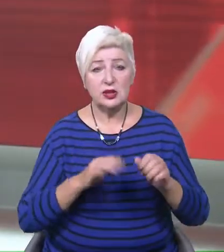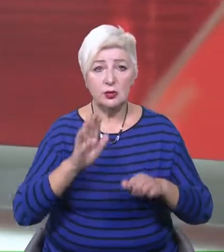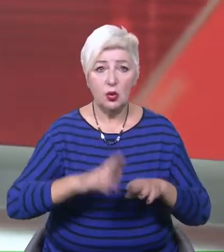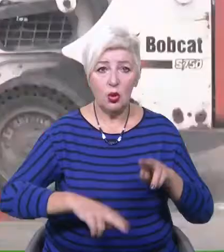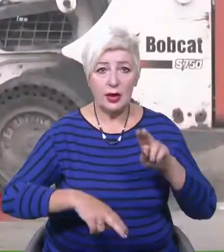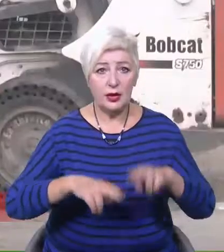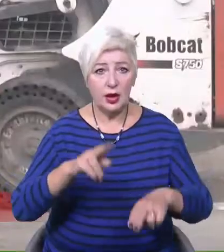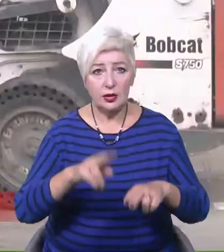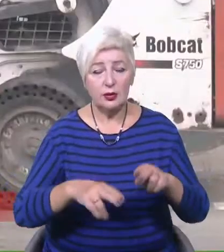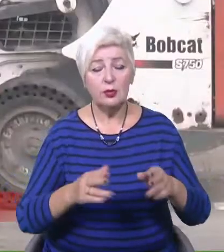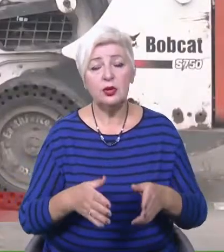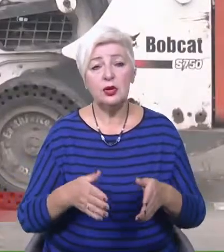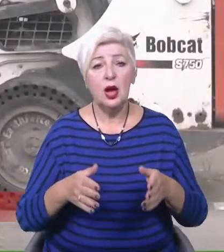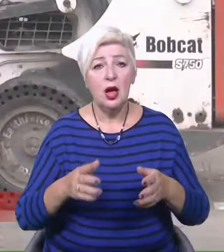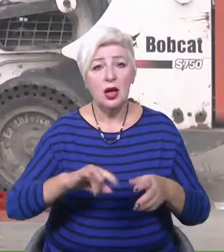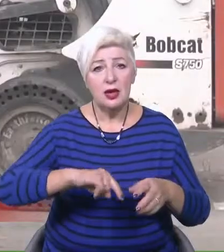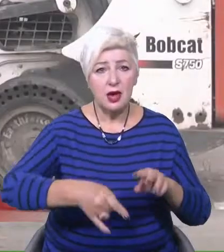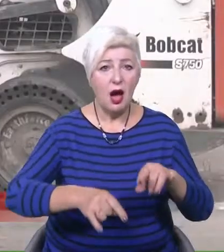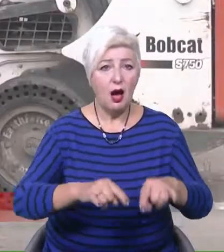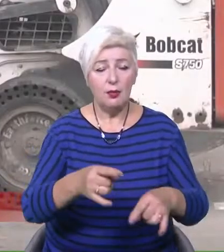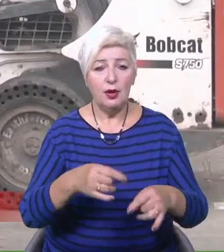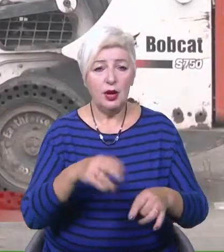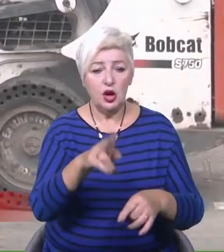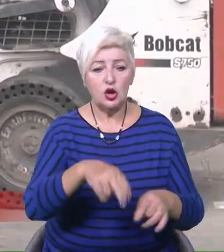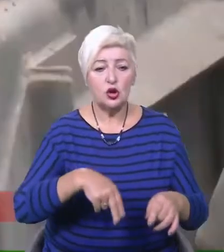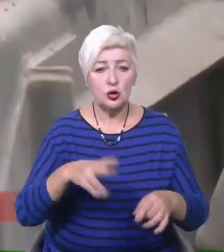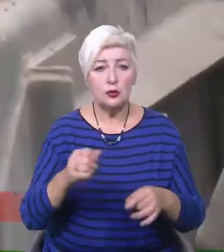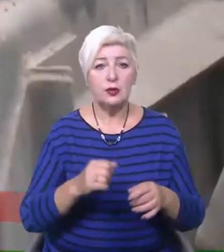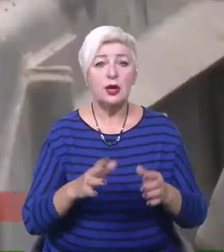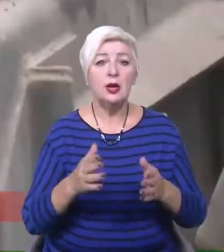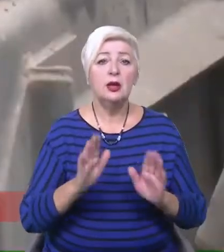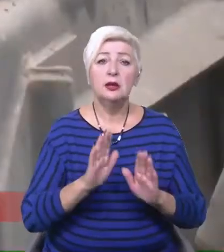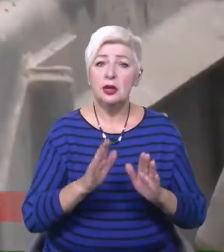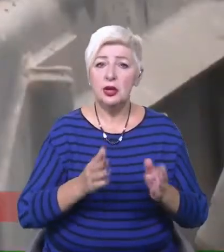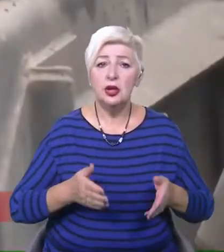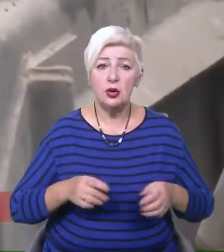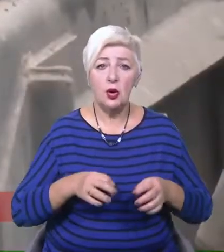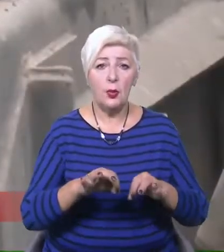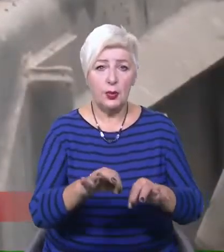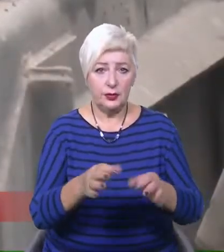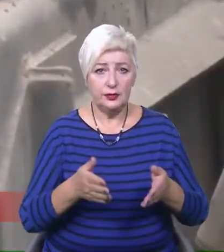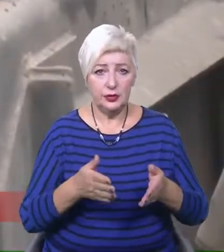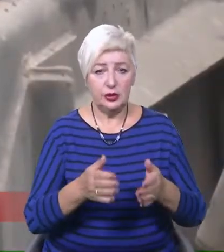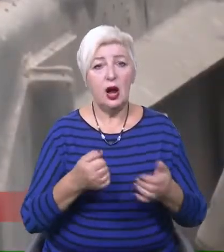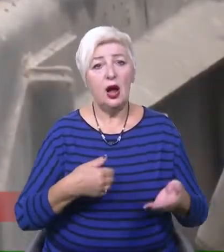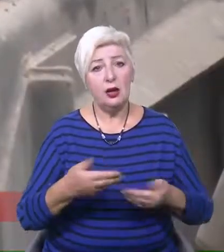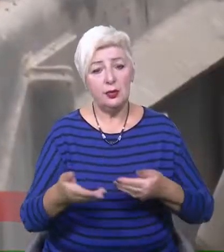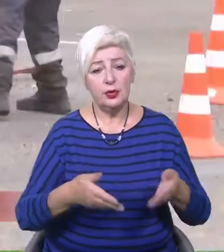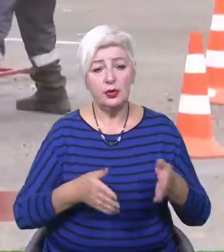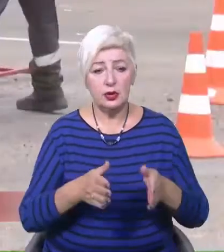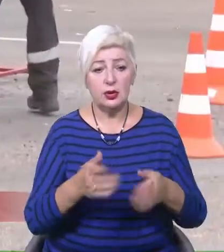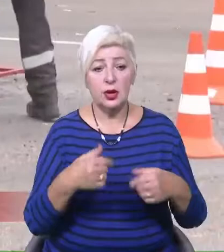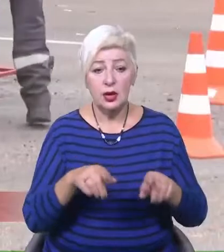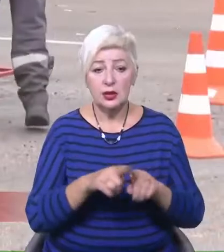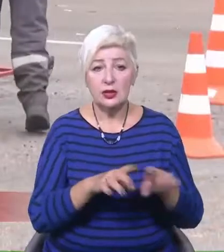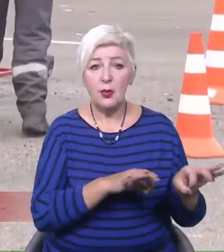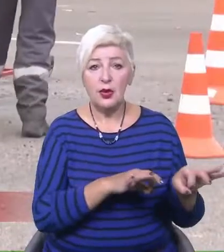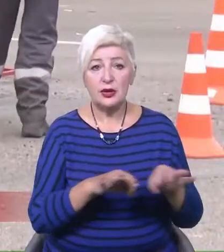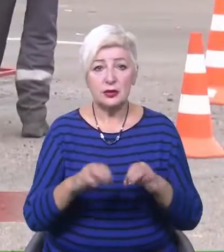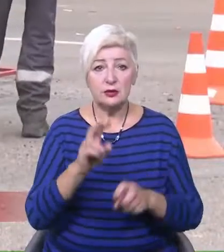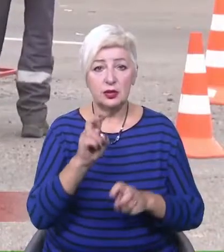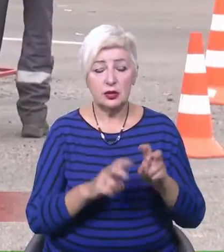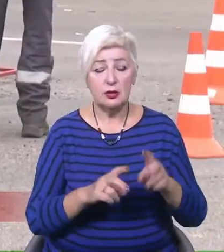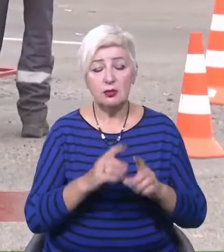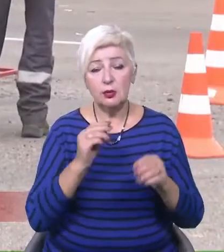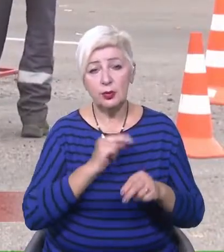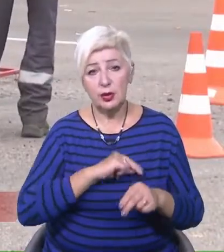шви. Ремонтуватимуть не лише проїжджу частину, а й тротуари. Цей пересувний завод працює як звичайний. Всередину